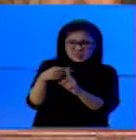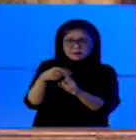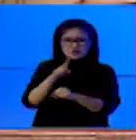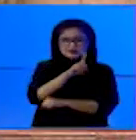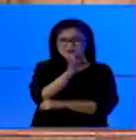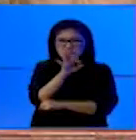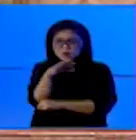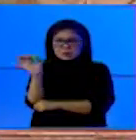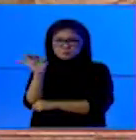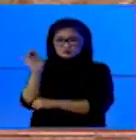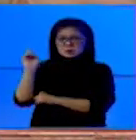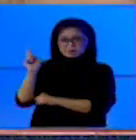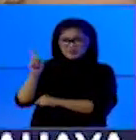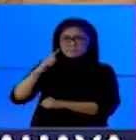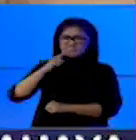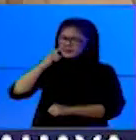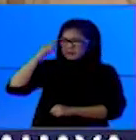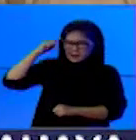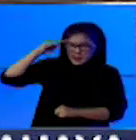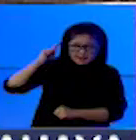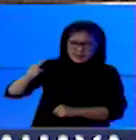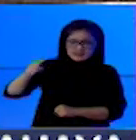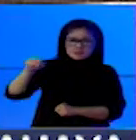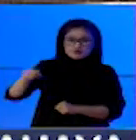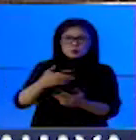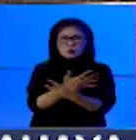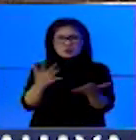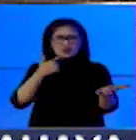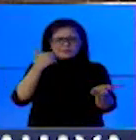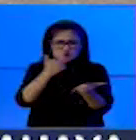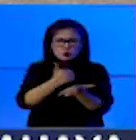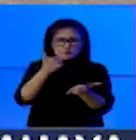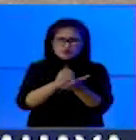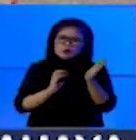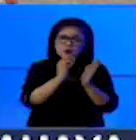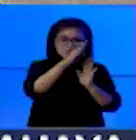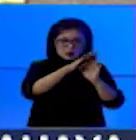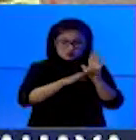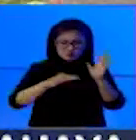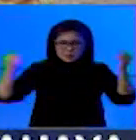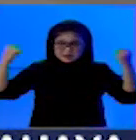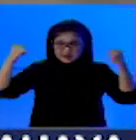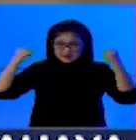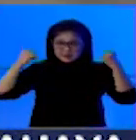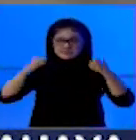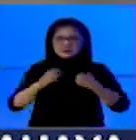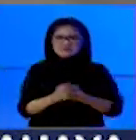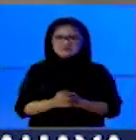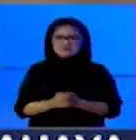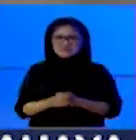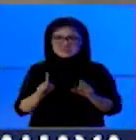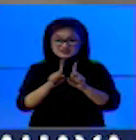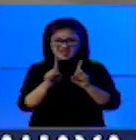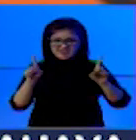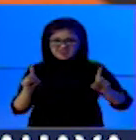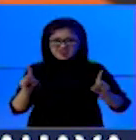merah bagi seluruh lapisan masyarakat untuk meningkatkan kepatuhan pada protokol kesehatan. Menjaga jarak fisik,